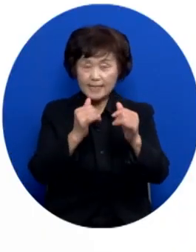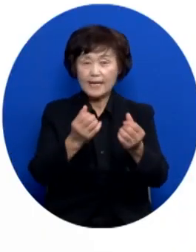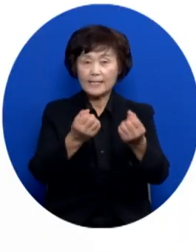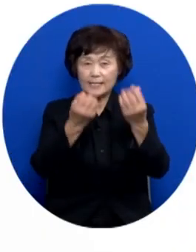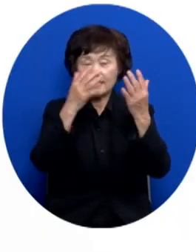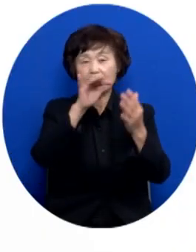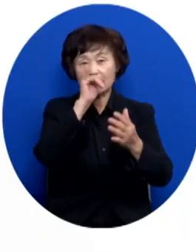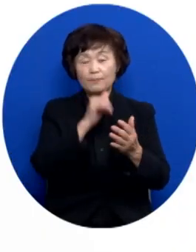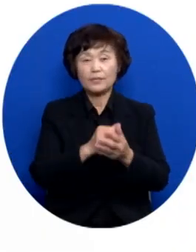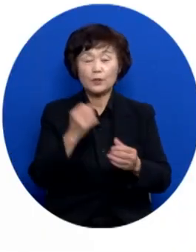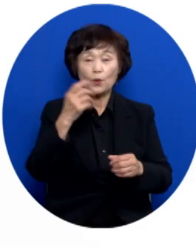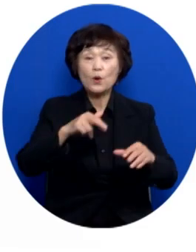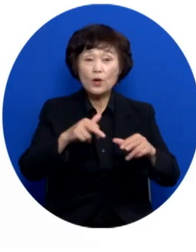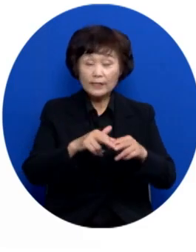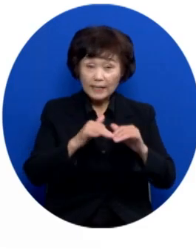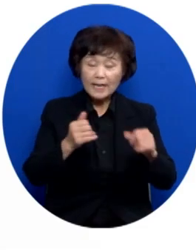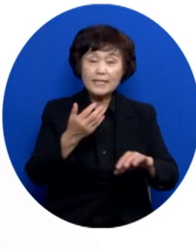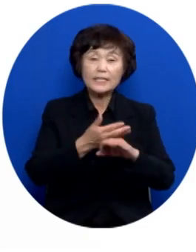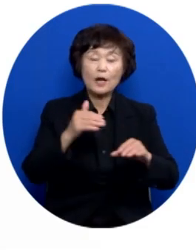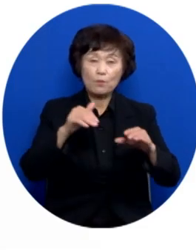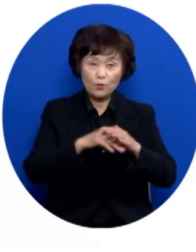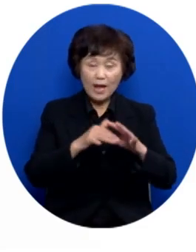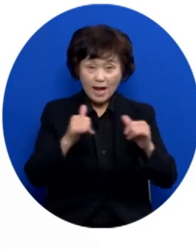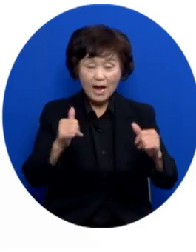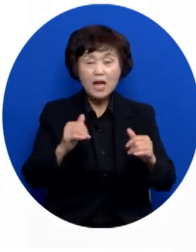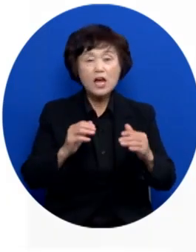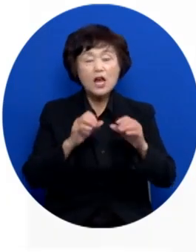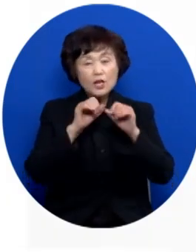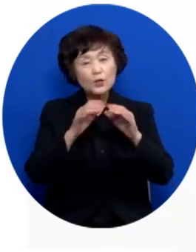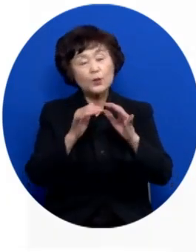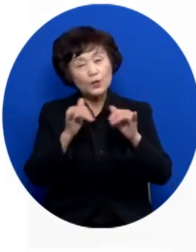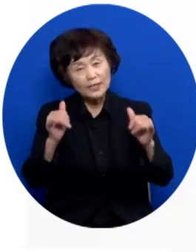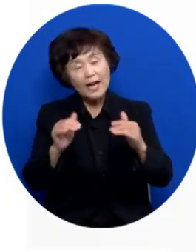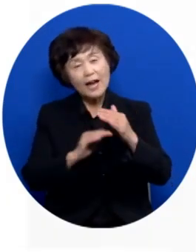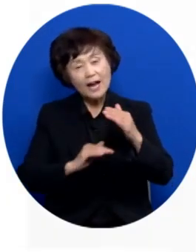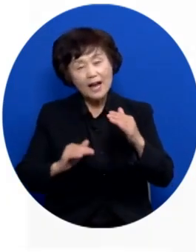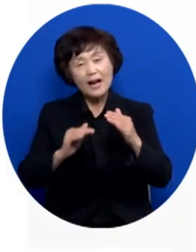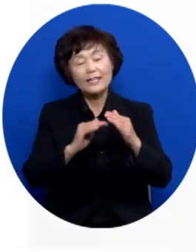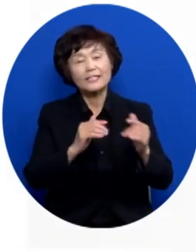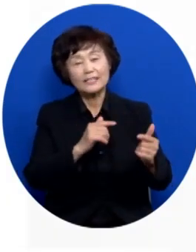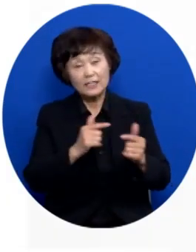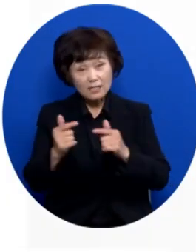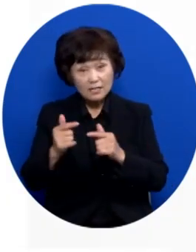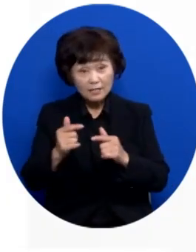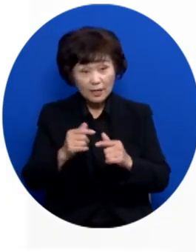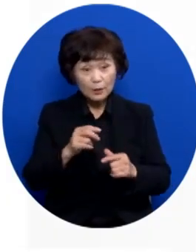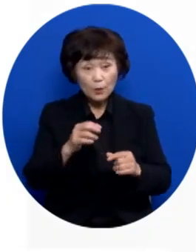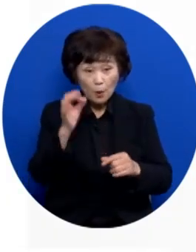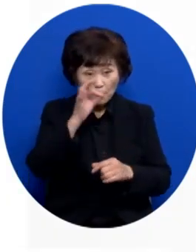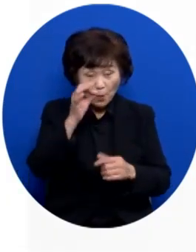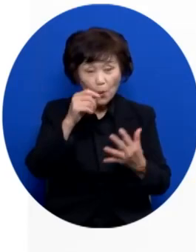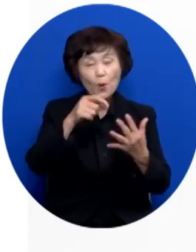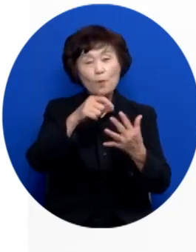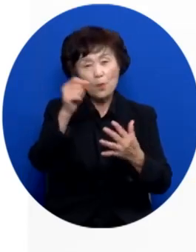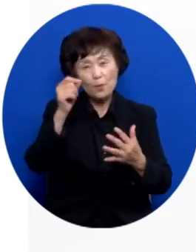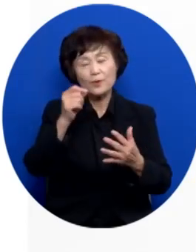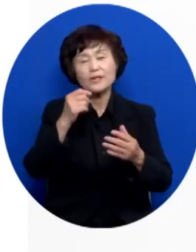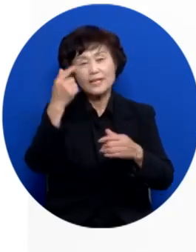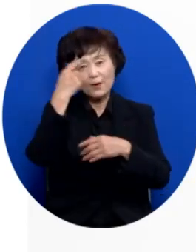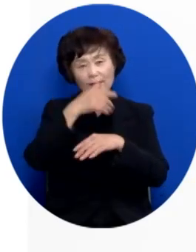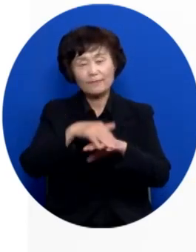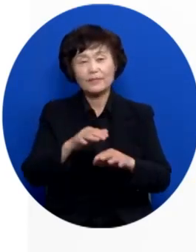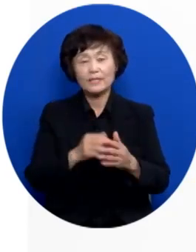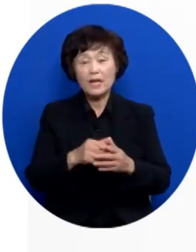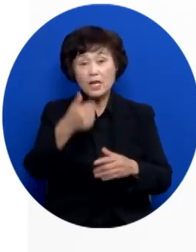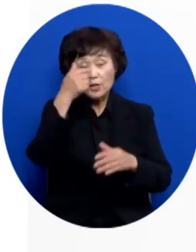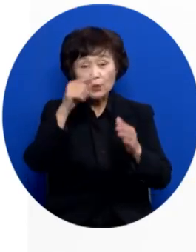장애인 다문화 가정 선교사 자녀 등 문화 취약계층 인재들도 발굴해 시상할 예정입니다 특히 기독교의